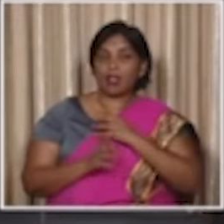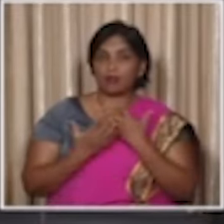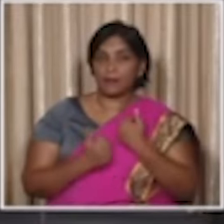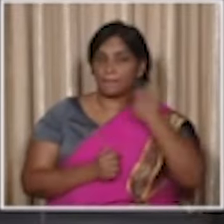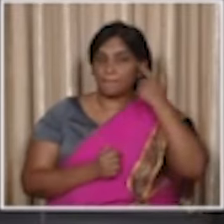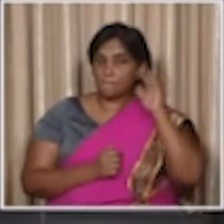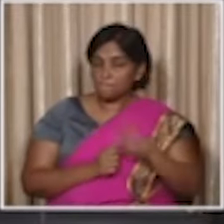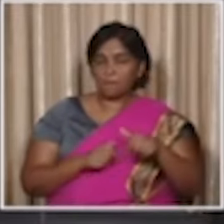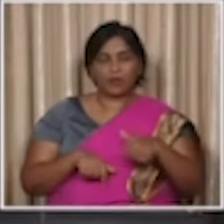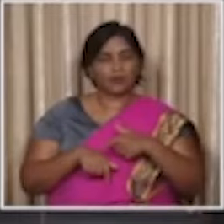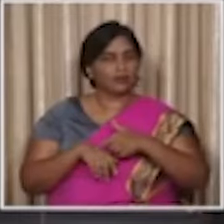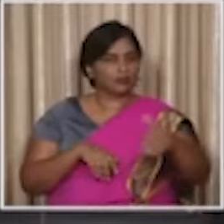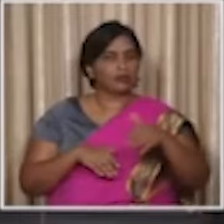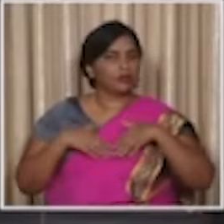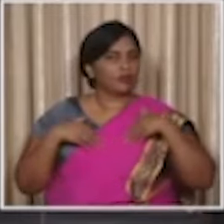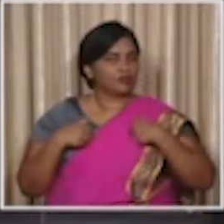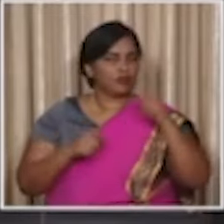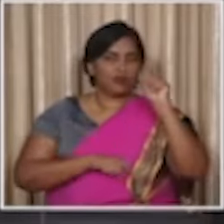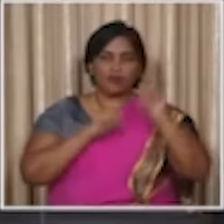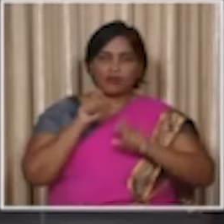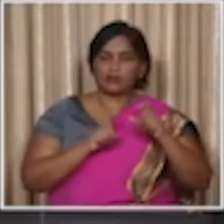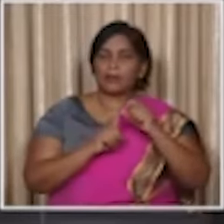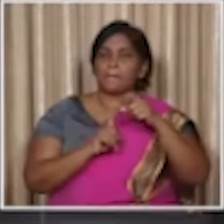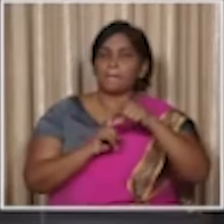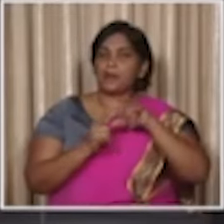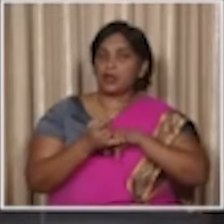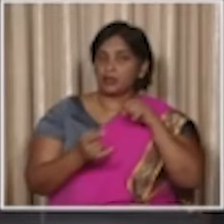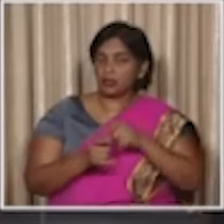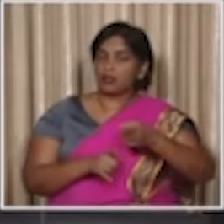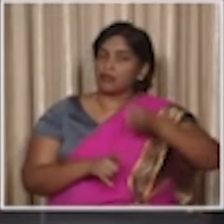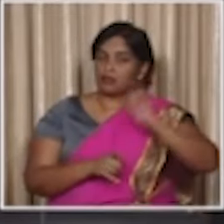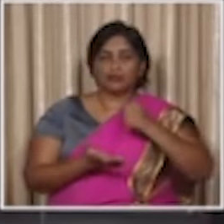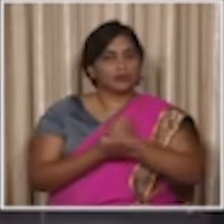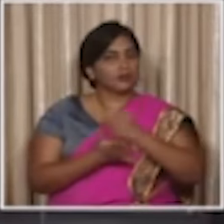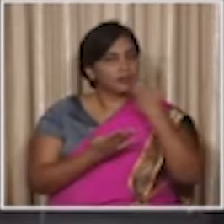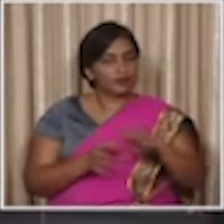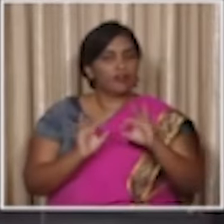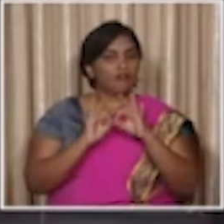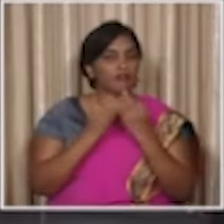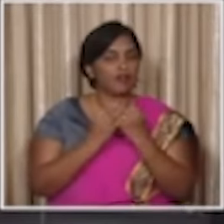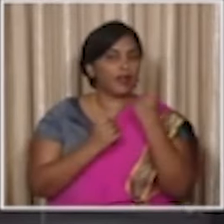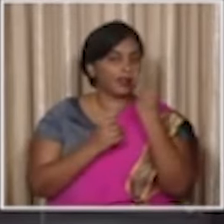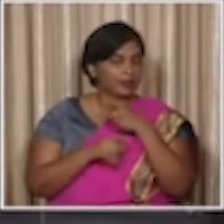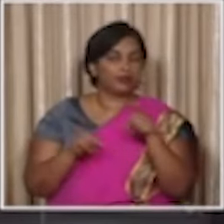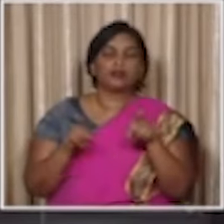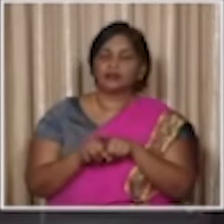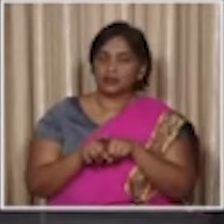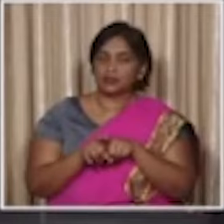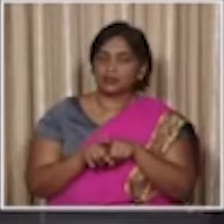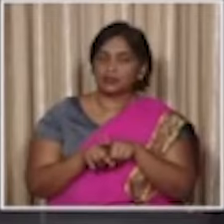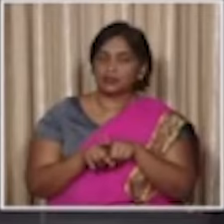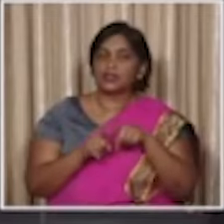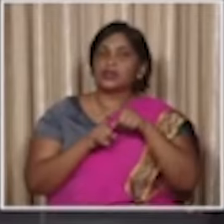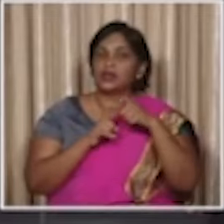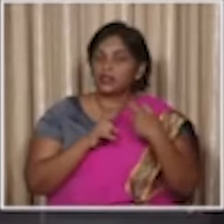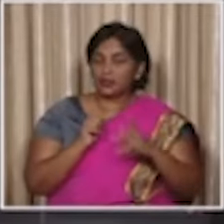බලාපොරොත්තු වෙන මේ වෙනකොටම සෞඛ්‍ය නිලධාරීන් සහ ප්‍රාදේශීය ලේකම්වරුන් සහතික කරපු පවුල් ලේකක වලට ඒ කියන්නේ